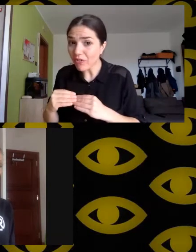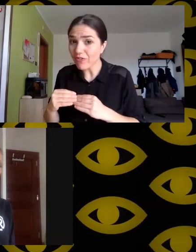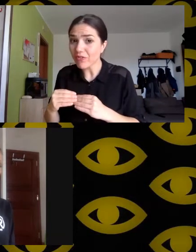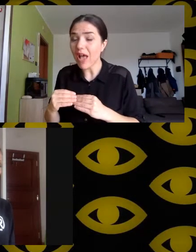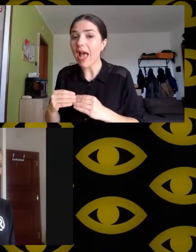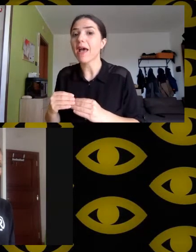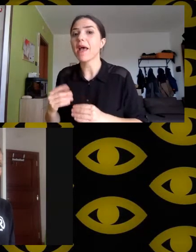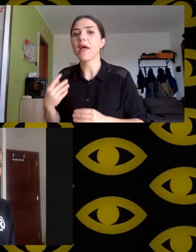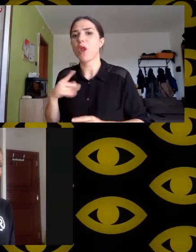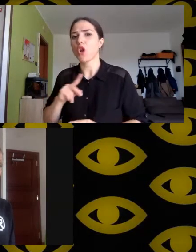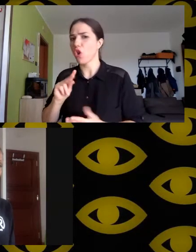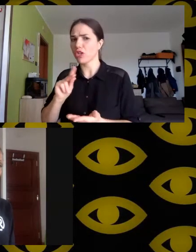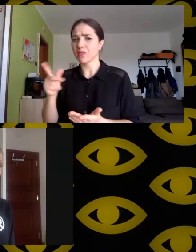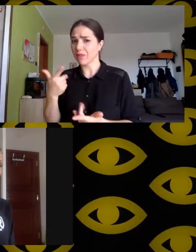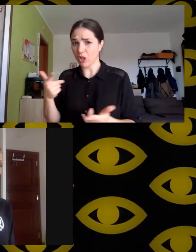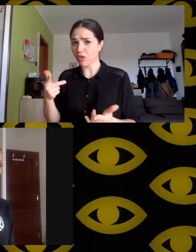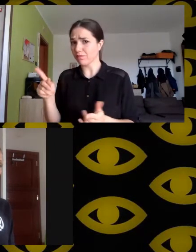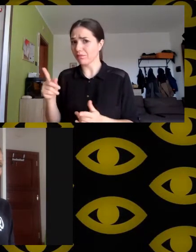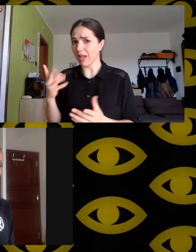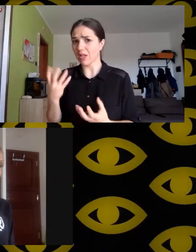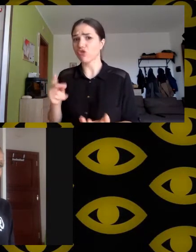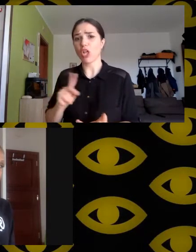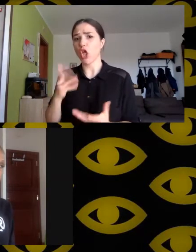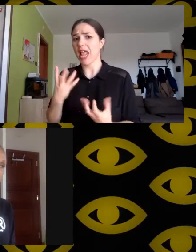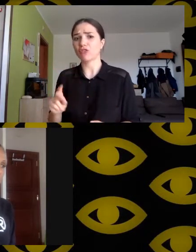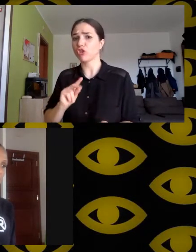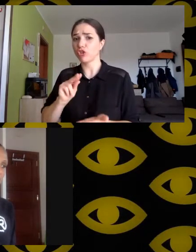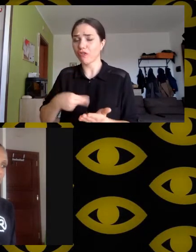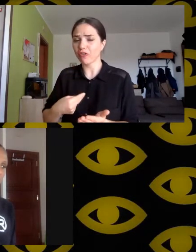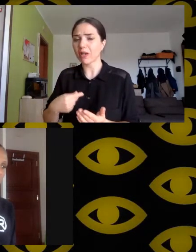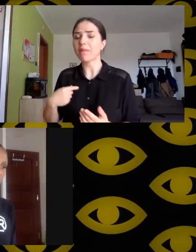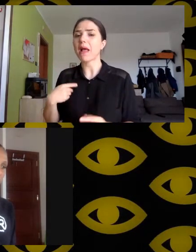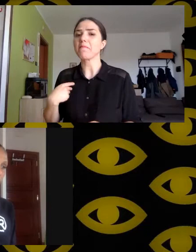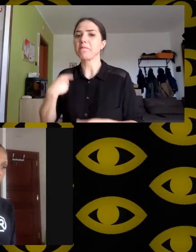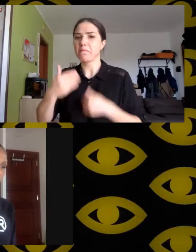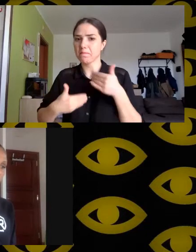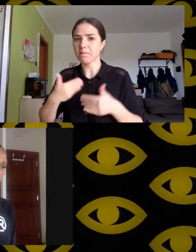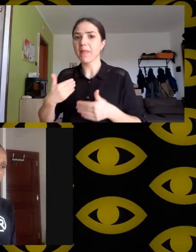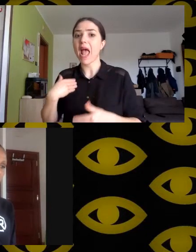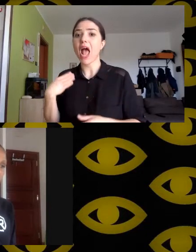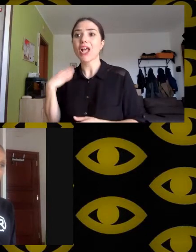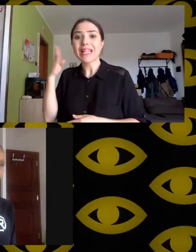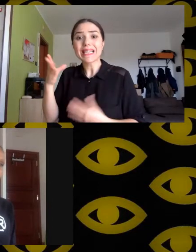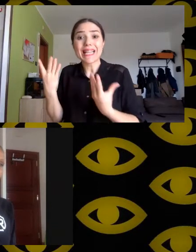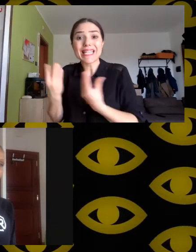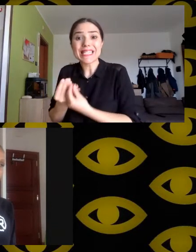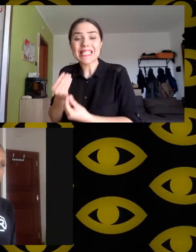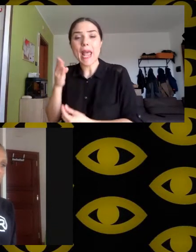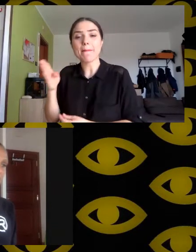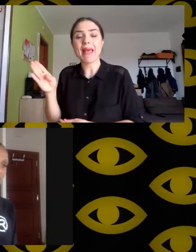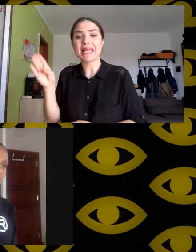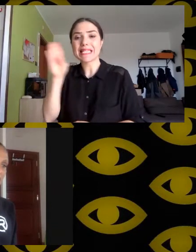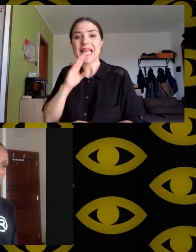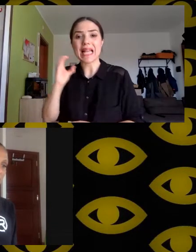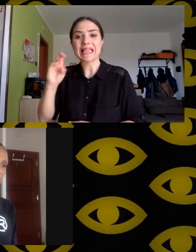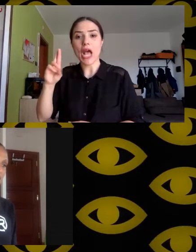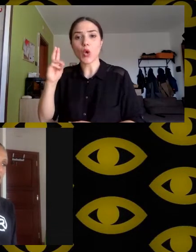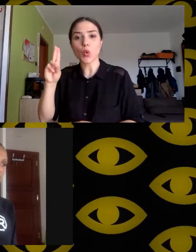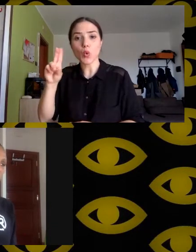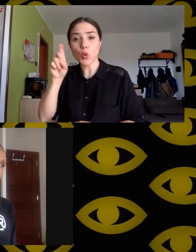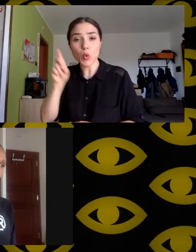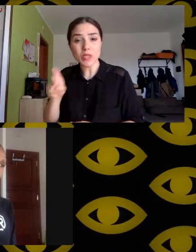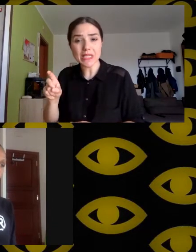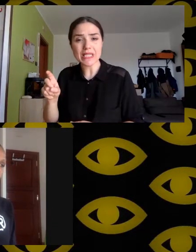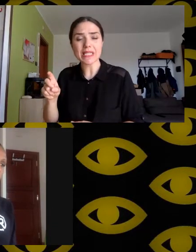ho visto Cochabamba, La Paz, posti pazzeschi, dove la realtà è una realtà fatta di